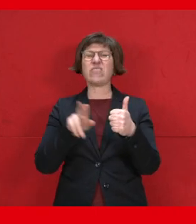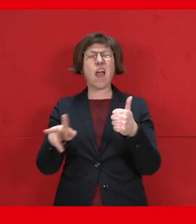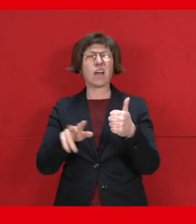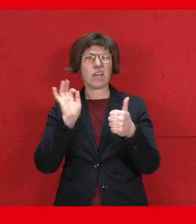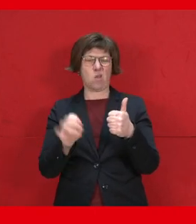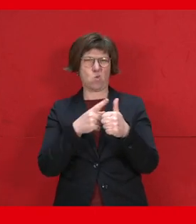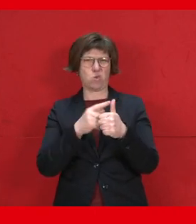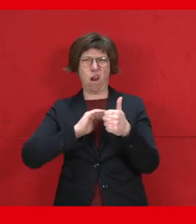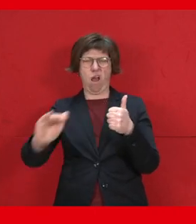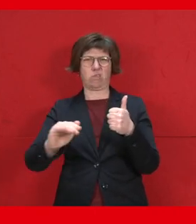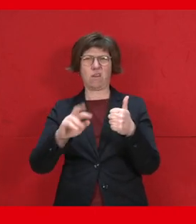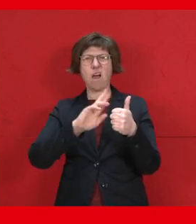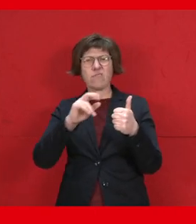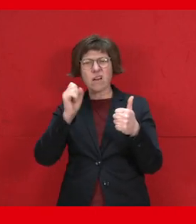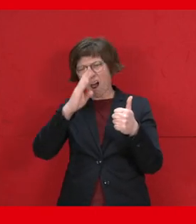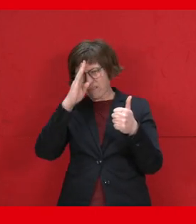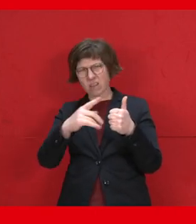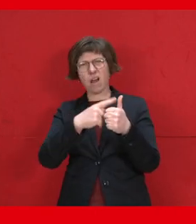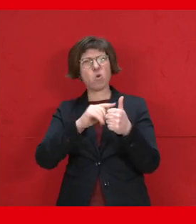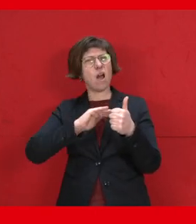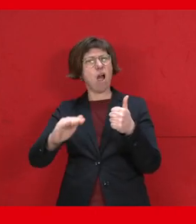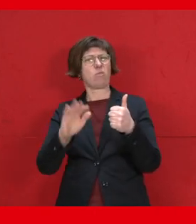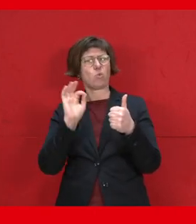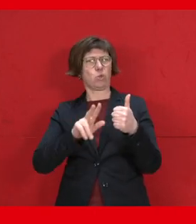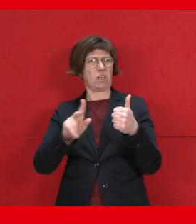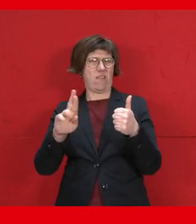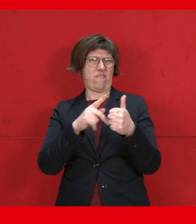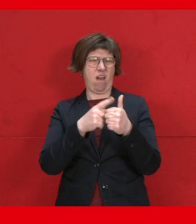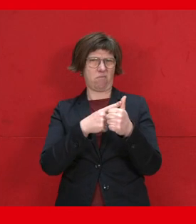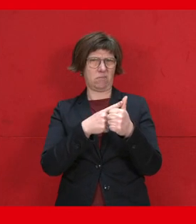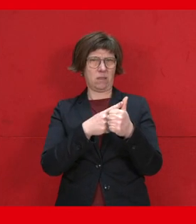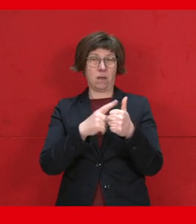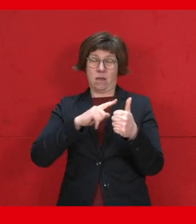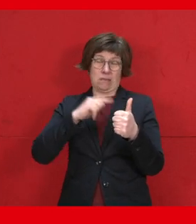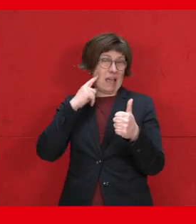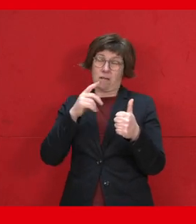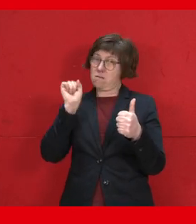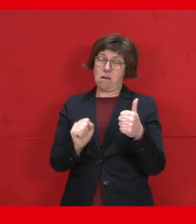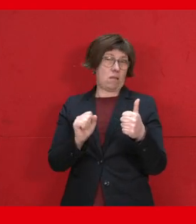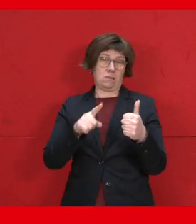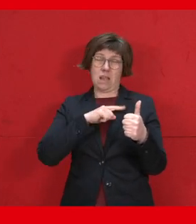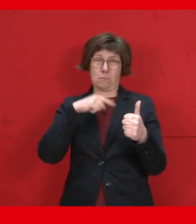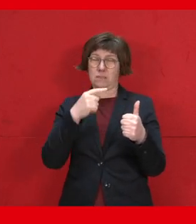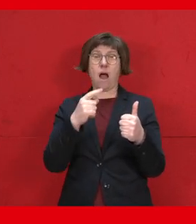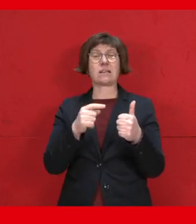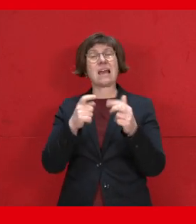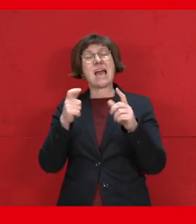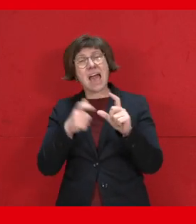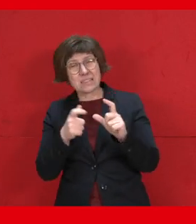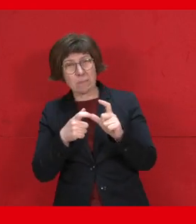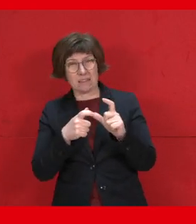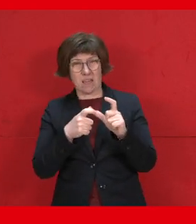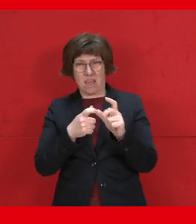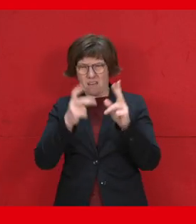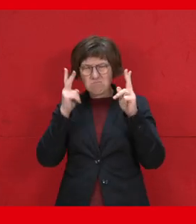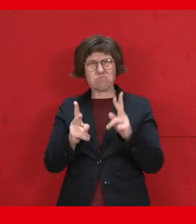eigentlich gut das Land und wem trauen wir zu, dieses Land auch weiter gut zu regieren? Da finde ich, und das können wir voller Stolz sagen,